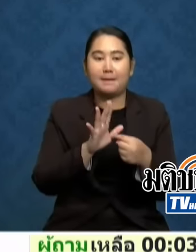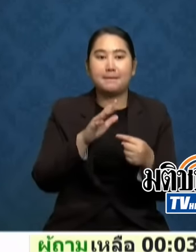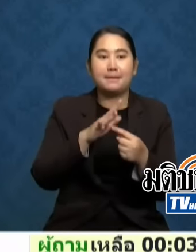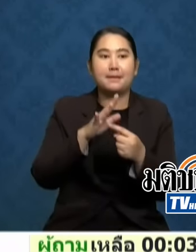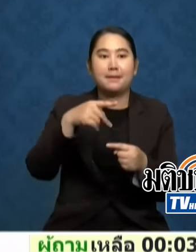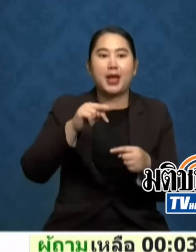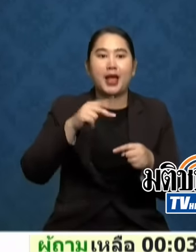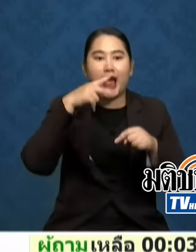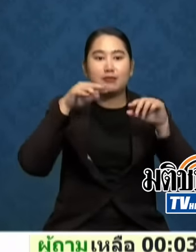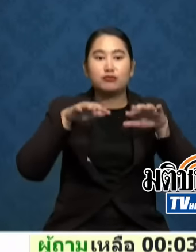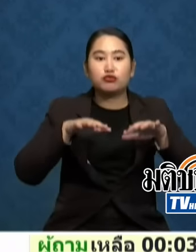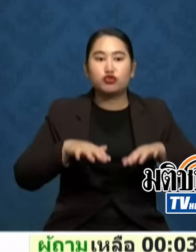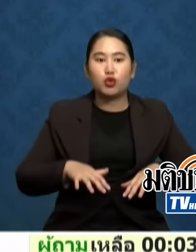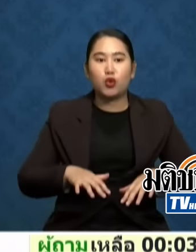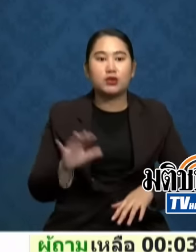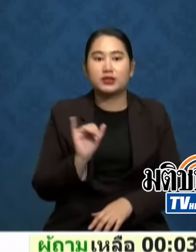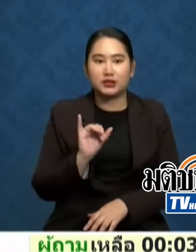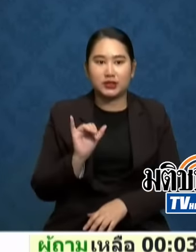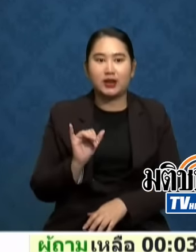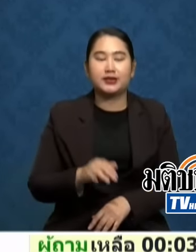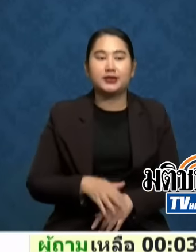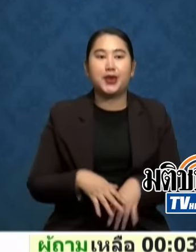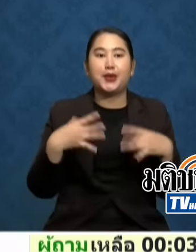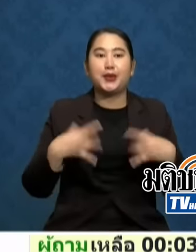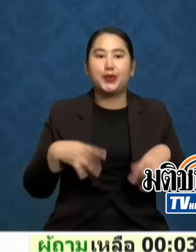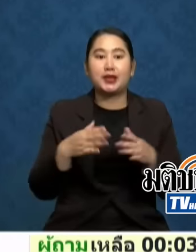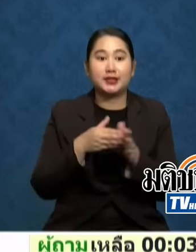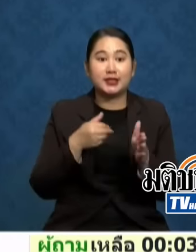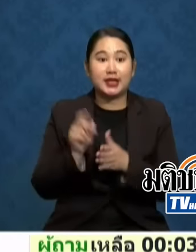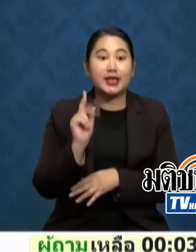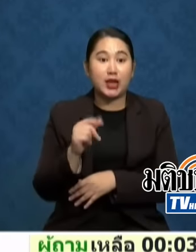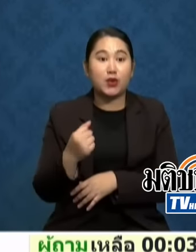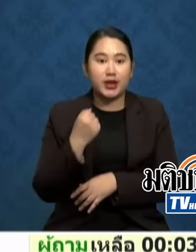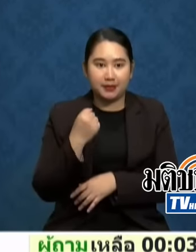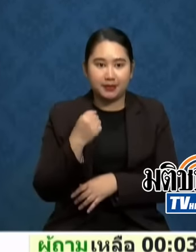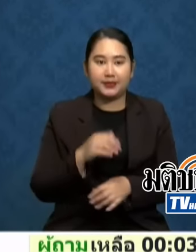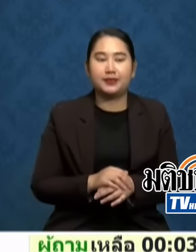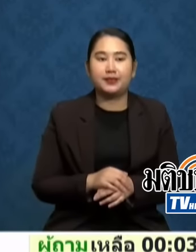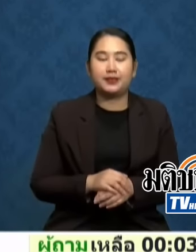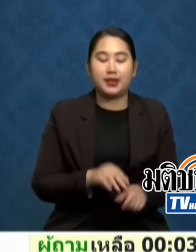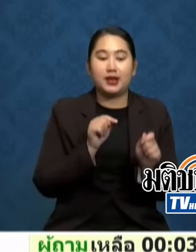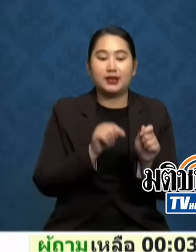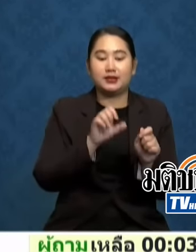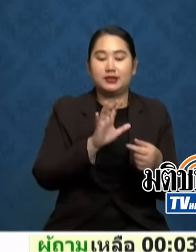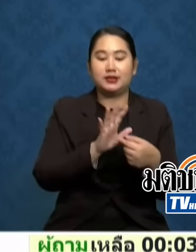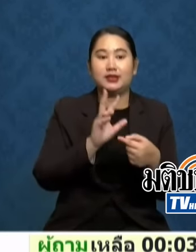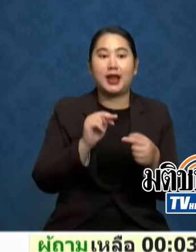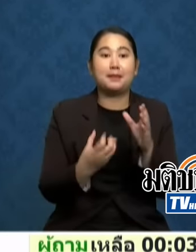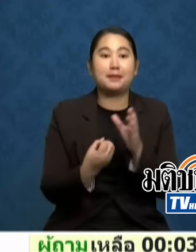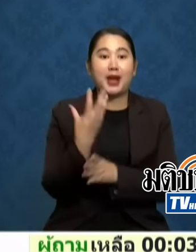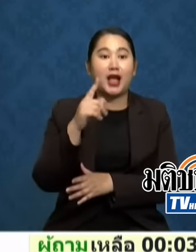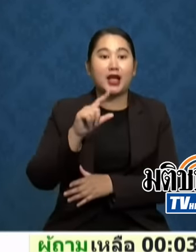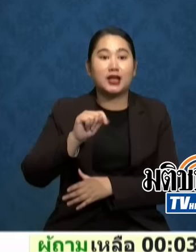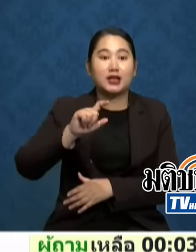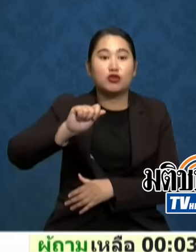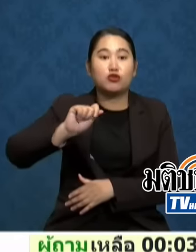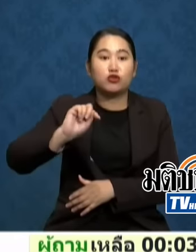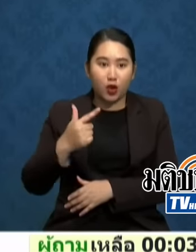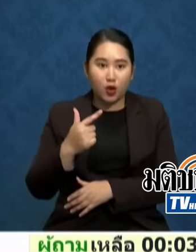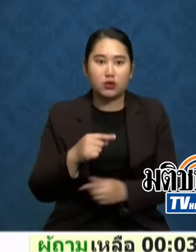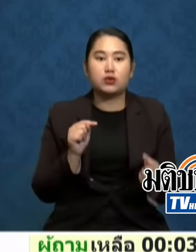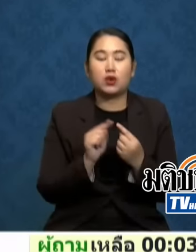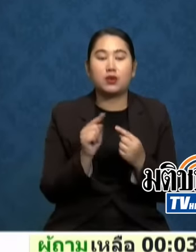ายเลยเป็นพื้นที่เสี่ยงน้อยที่สุดพื้นที่สีเขียวเข้มพื้นที่อำเภอสันปะตองครับพื้นที่ที่กำลังเ